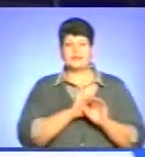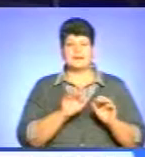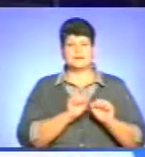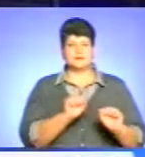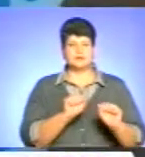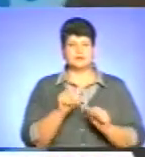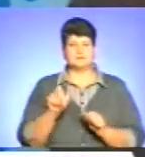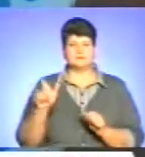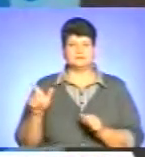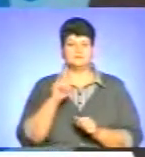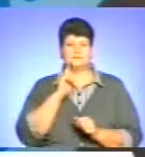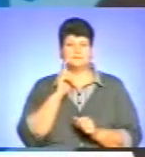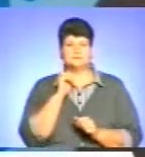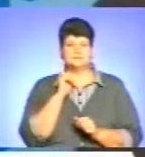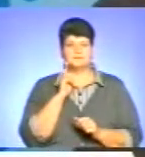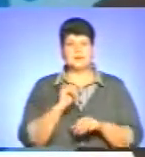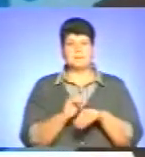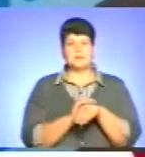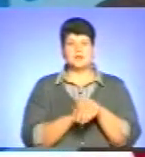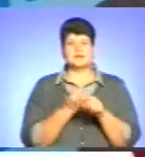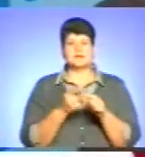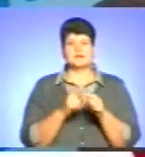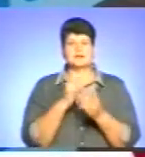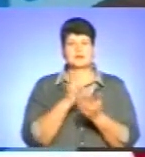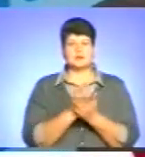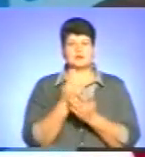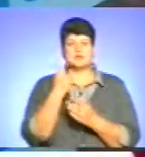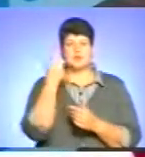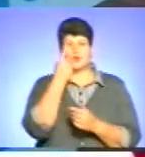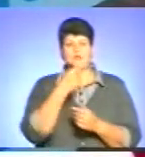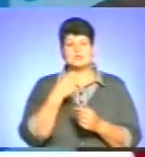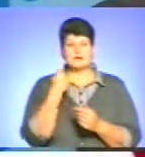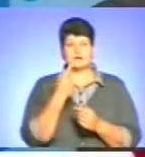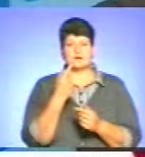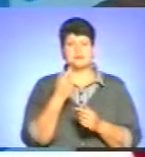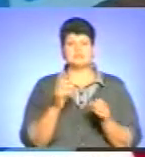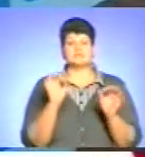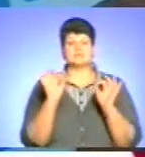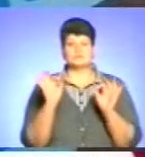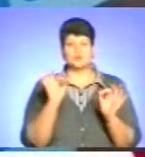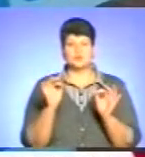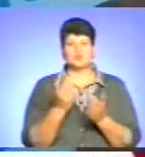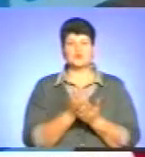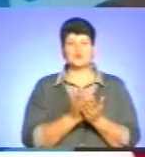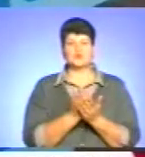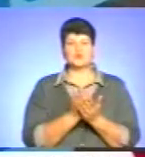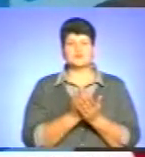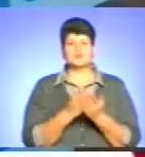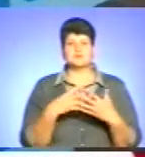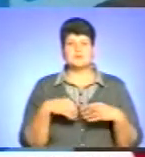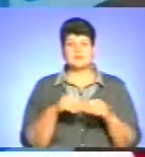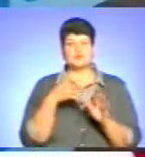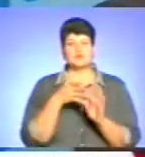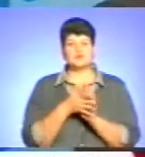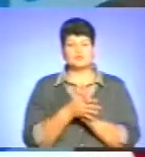сюжеті. Милосердя – це є одна з ознак цивілізованого суспільства. І всі ми розуміємо, що ті